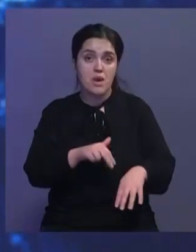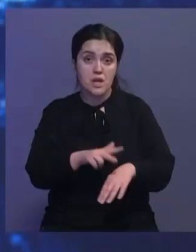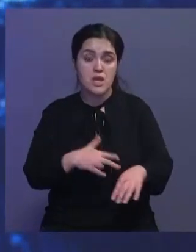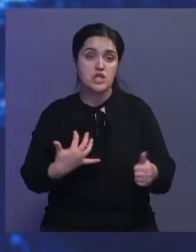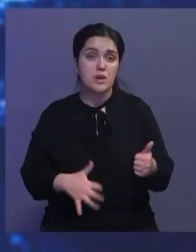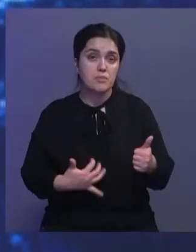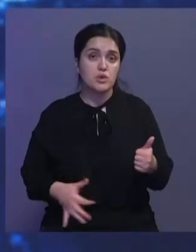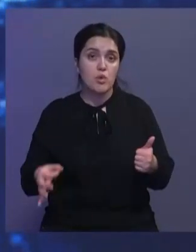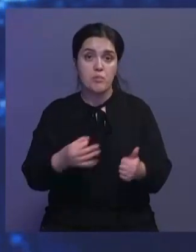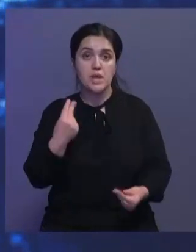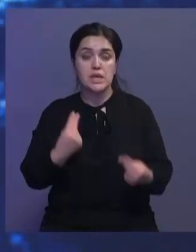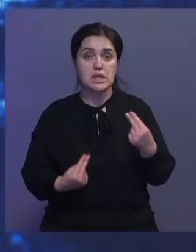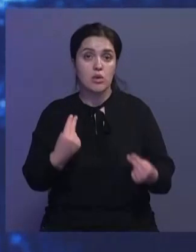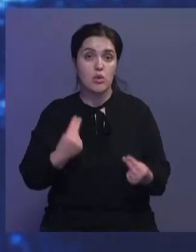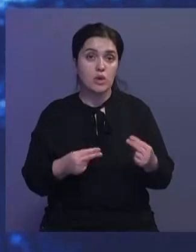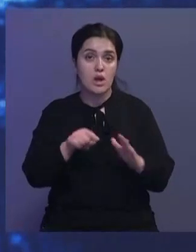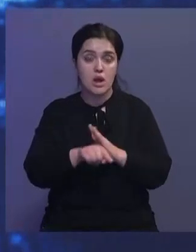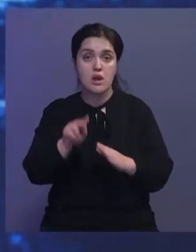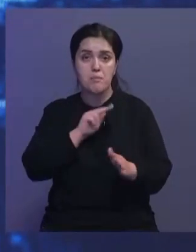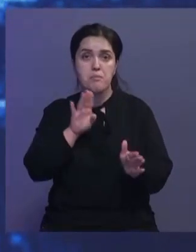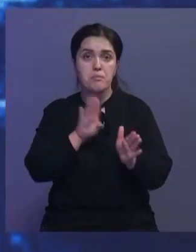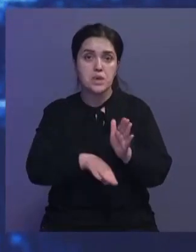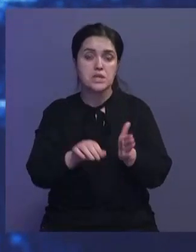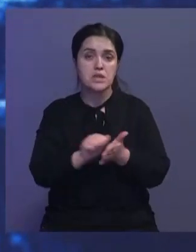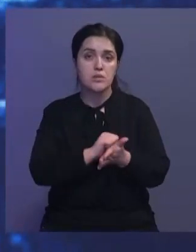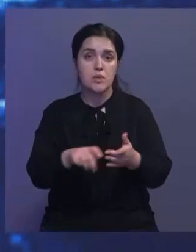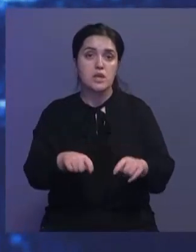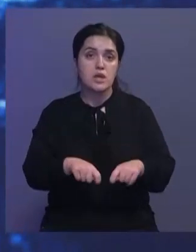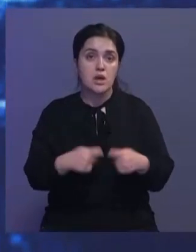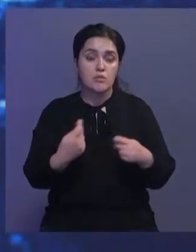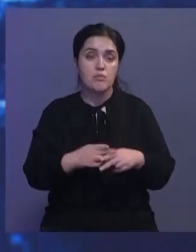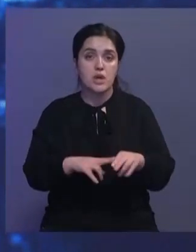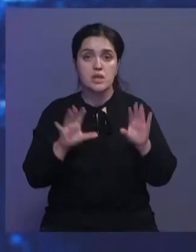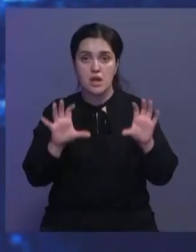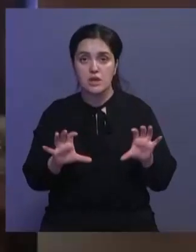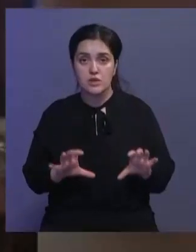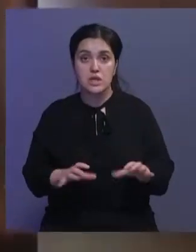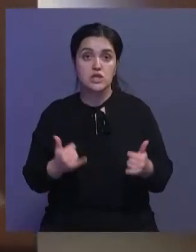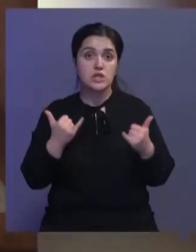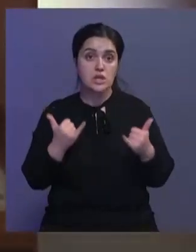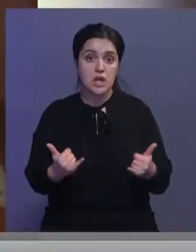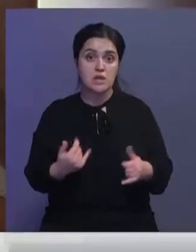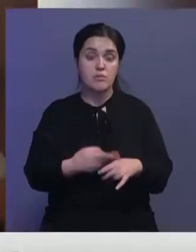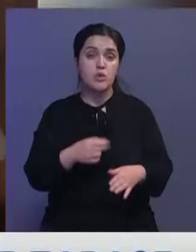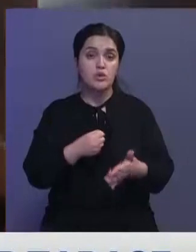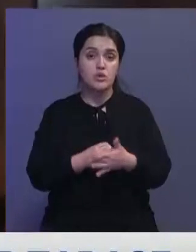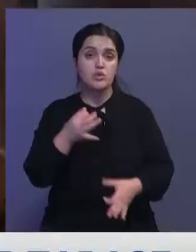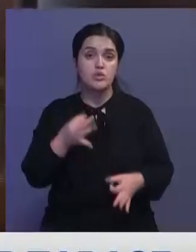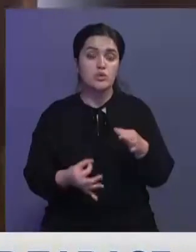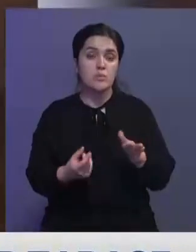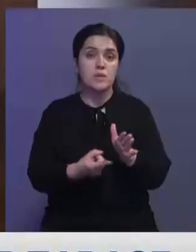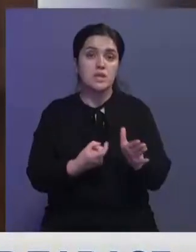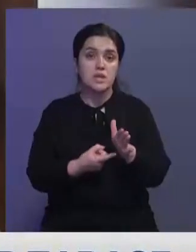расследований Жамбылской области, игорное заведение работало без лицензии и с нарушением требований законодательства. Сейчас по данному факту